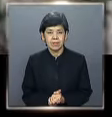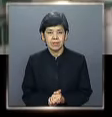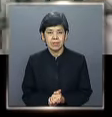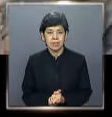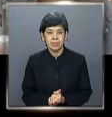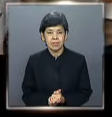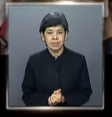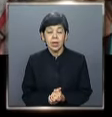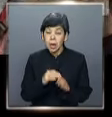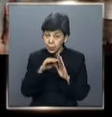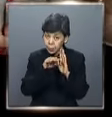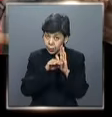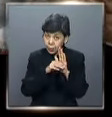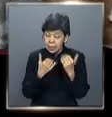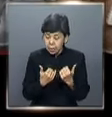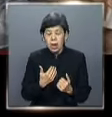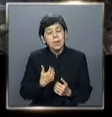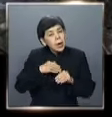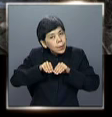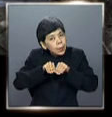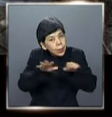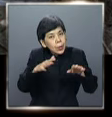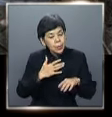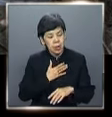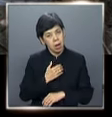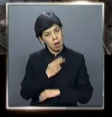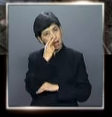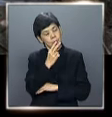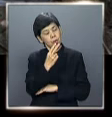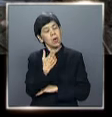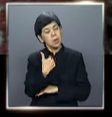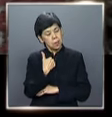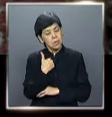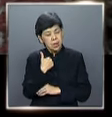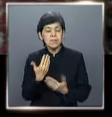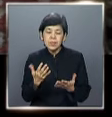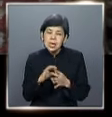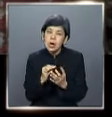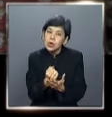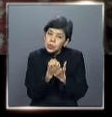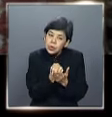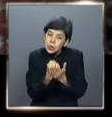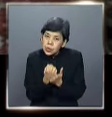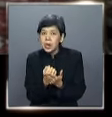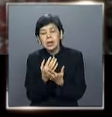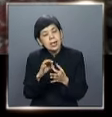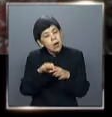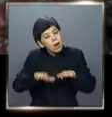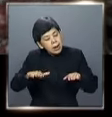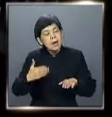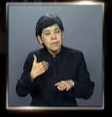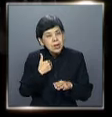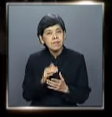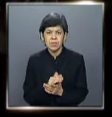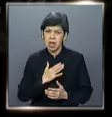หลังจากสารคดีออกอะค่ะก็รู้สึกว่าคนดูที่ได้ดูเขาก็กลับมาในเรื่องของการให้ความสำคัญกับครอบครัวตัวเองเนี่ยค่ะ